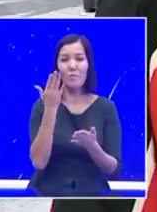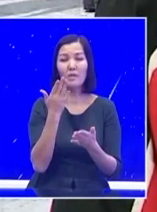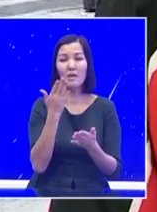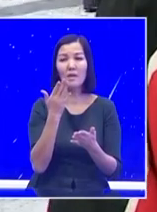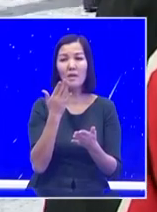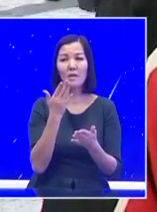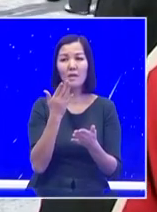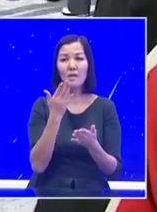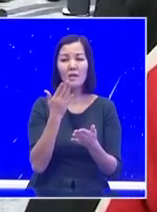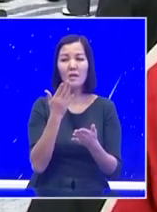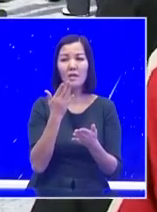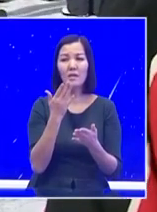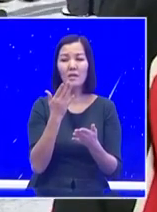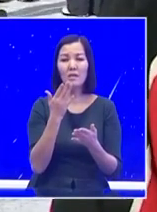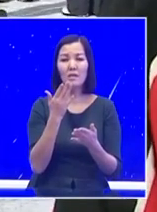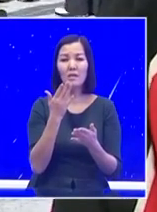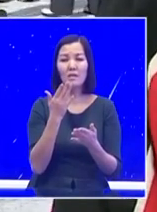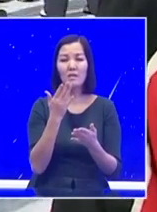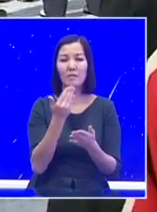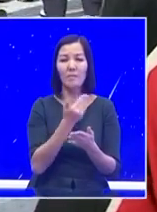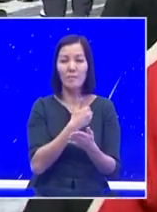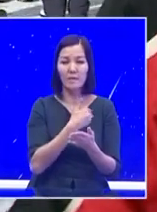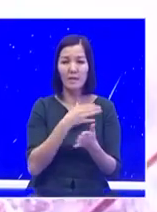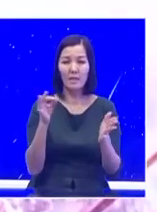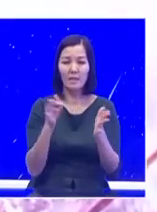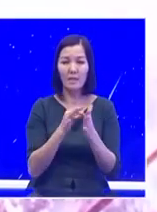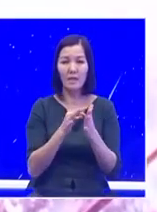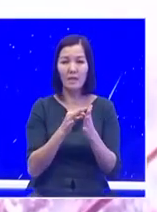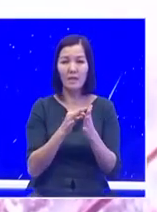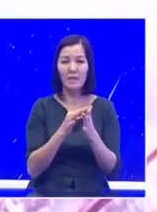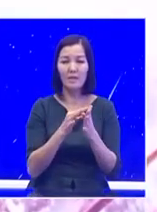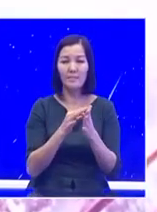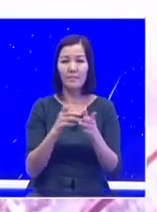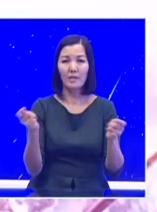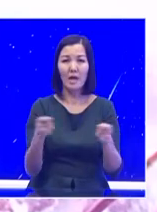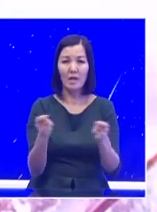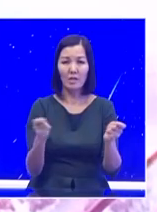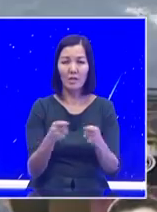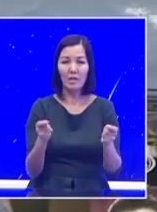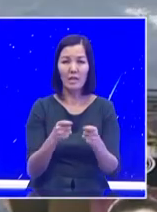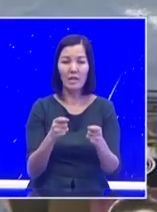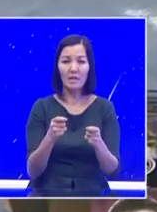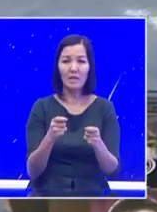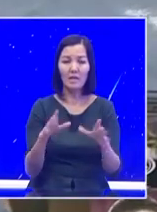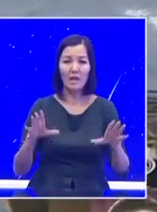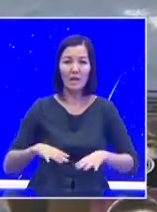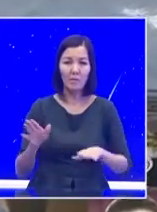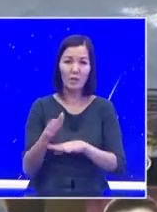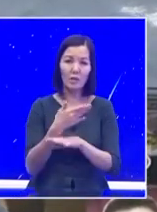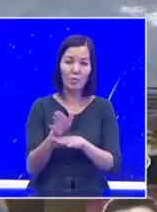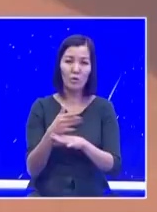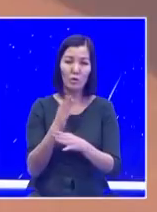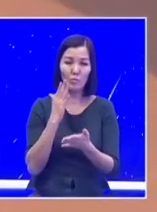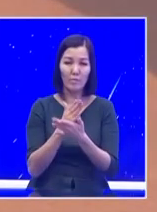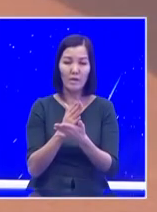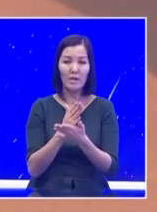ашық күнде шығып саяхаттап кетсін деген мақсатта арнайы атшаналар қойдық, осы атпен серуендеулерді қойып жатырмыз. Одан бөлек